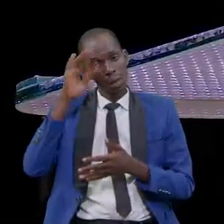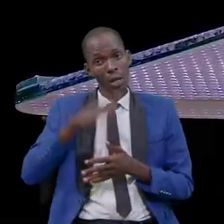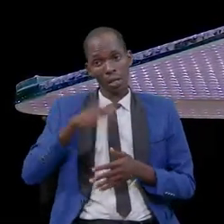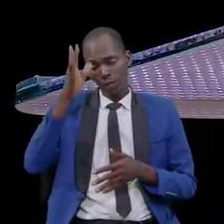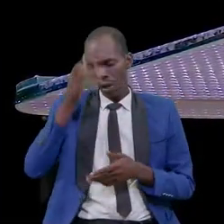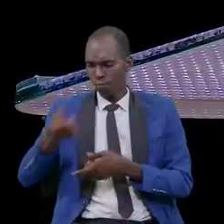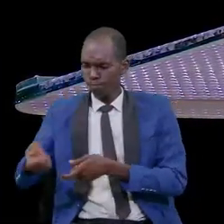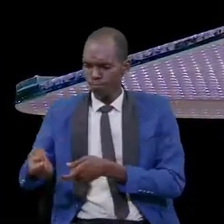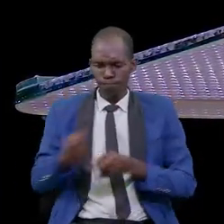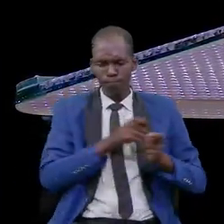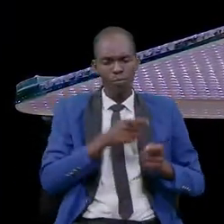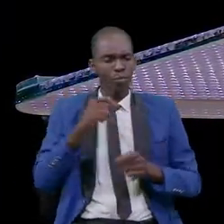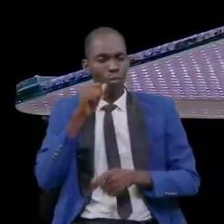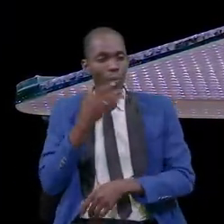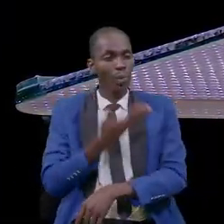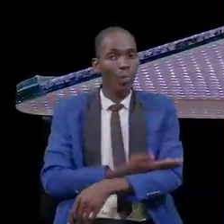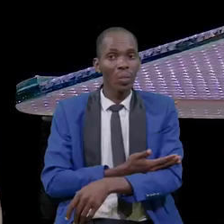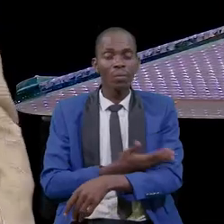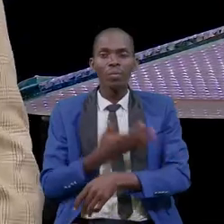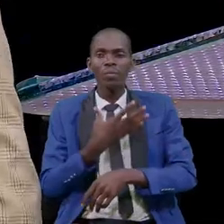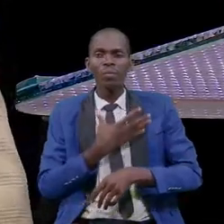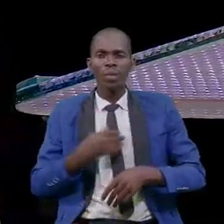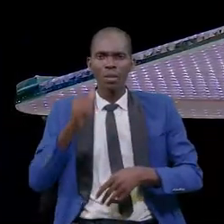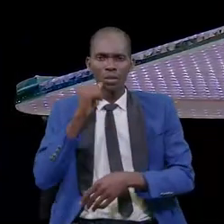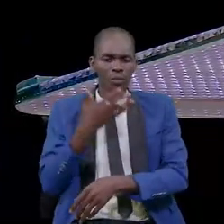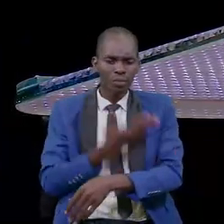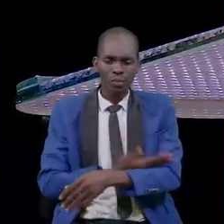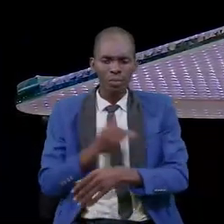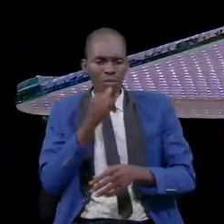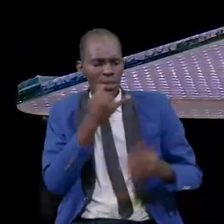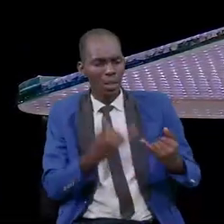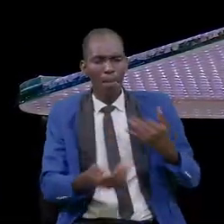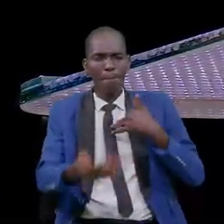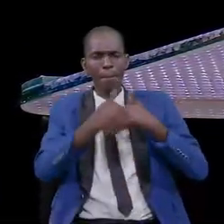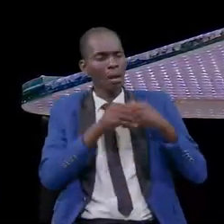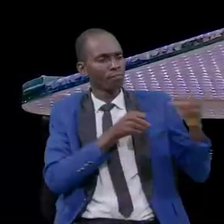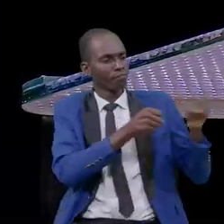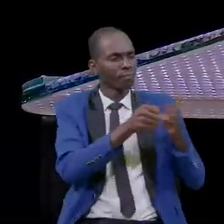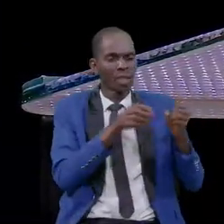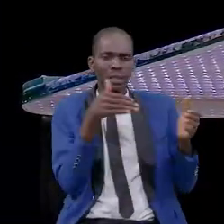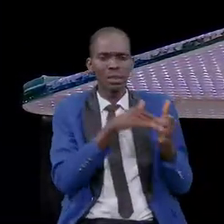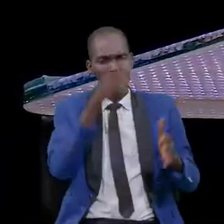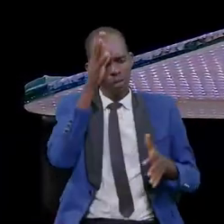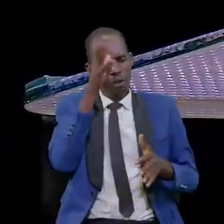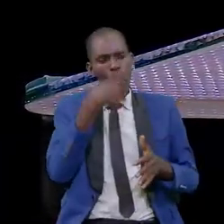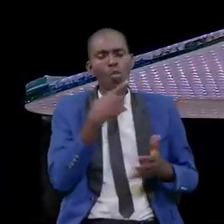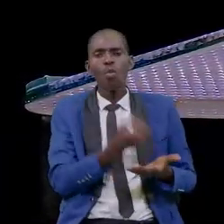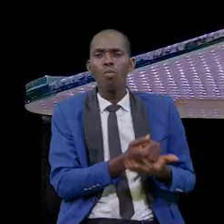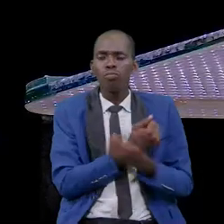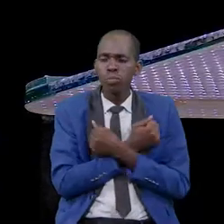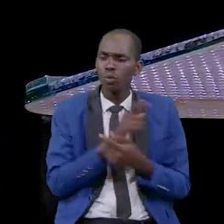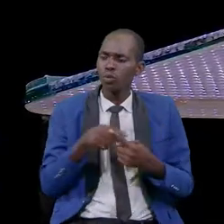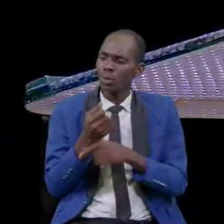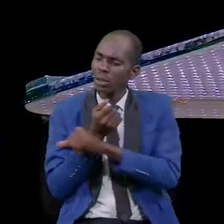Et le père est allé pour retirer sa fille. Et la fille commence à se battre avec